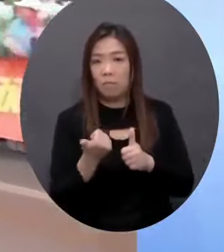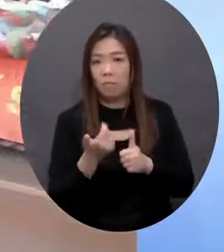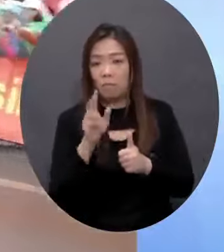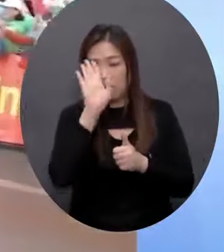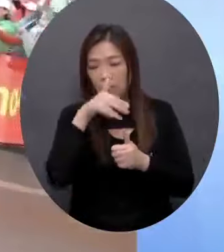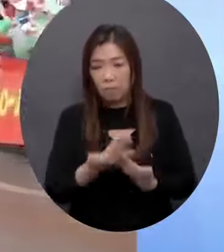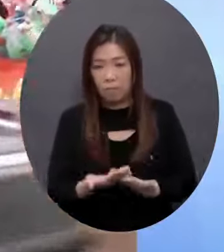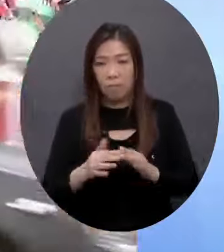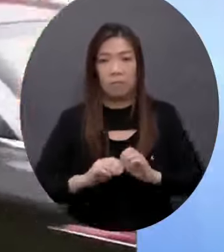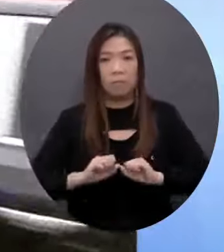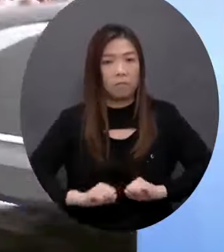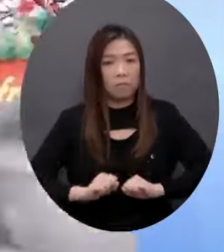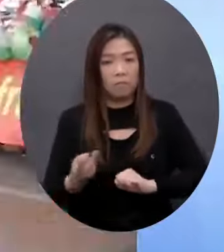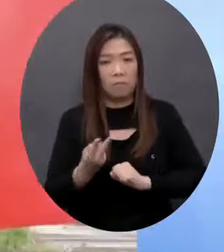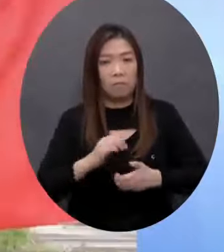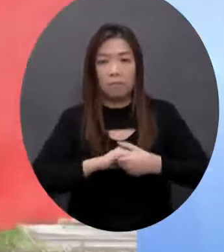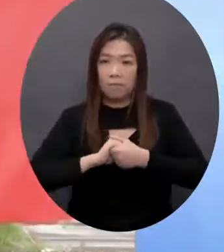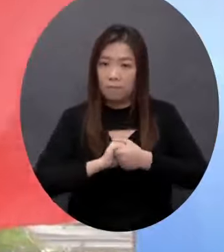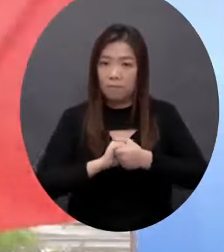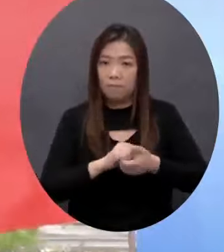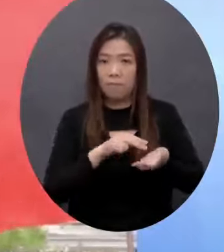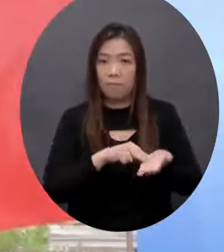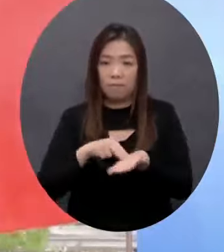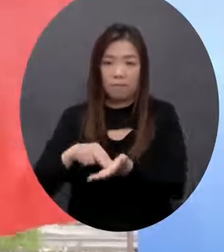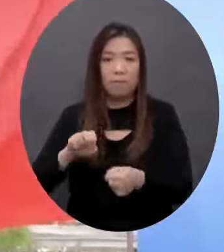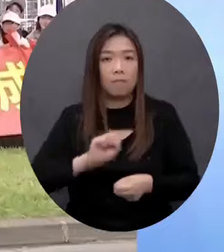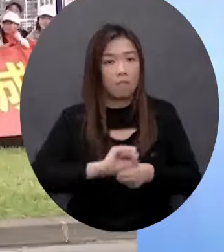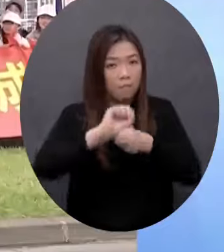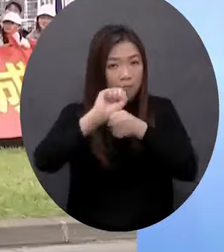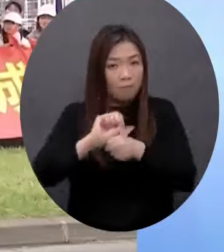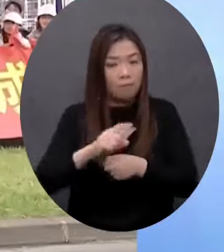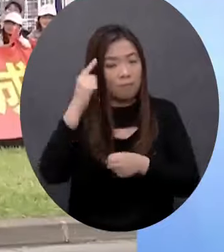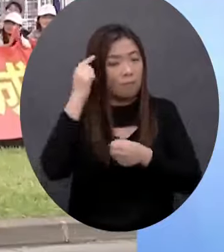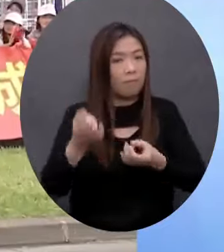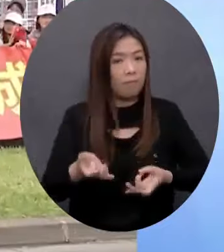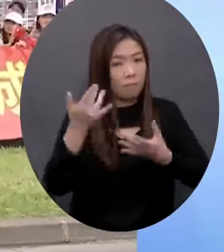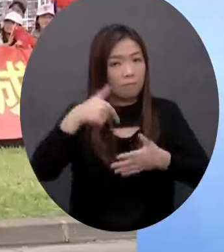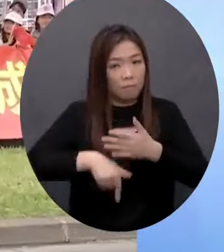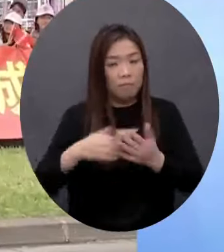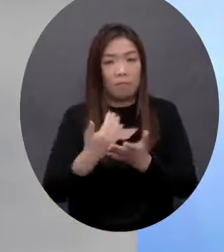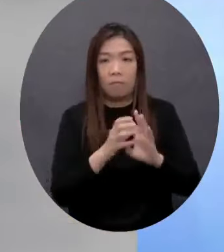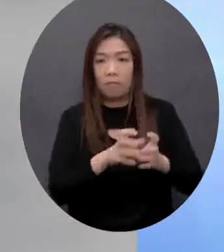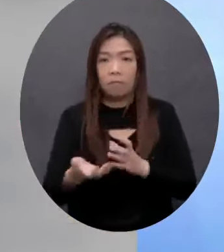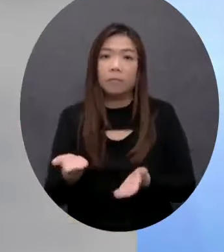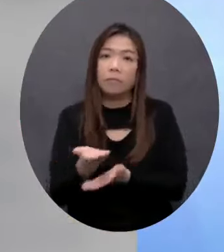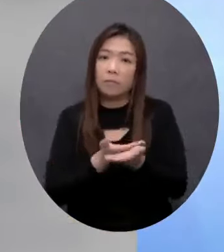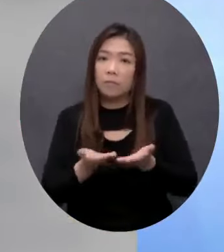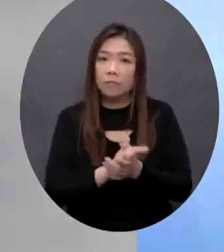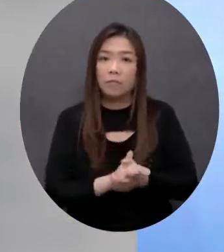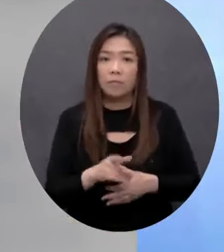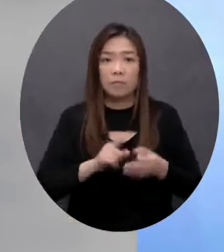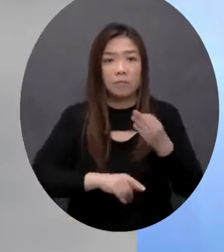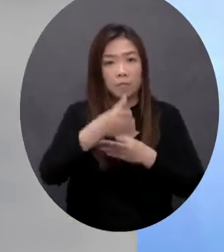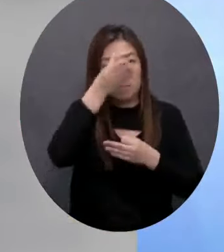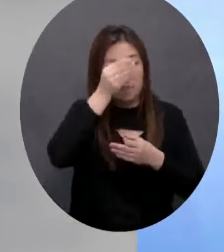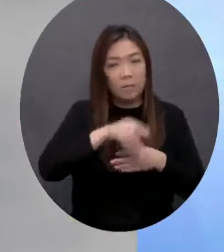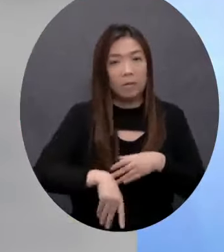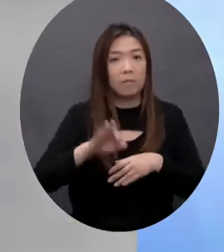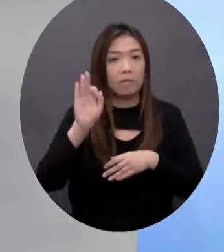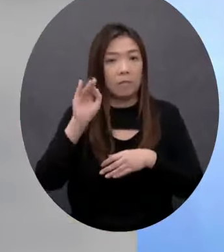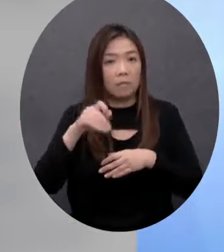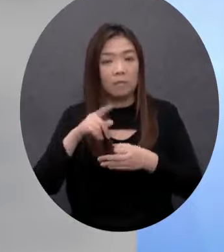统友谊，增进政治互信，凝聚战略共识，深化各领域交流合作。习近平又在法国